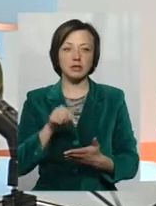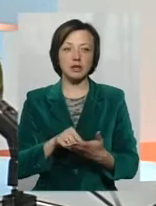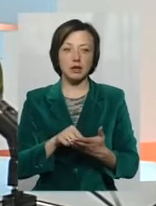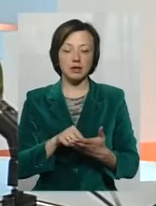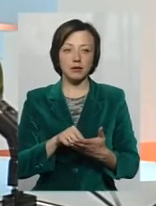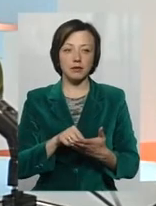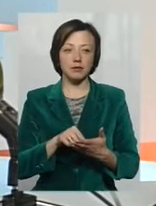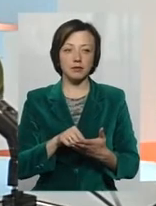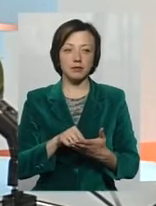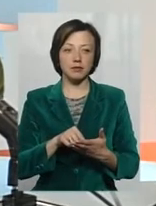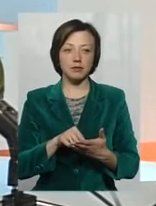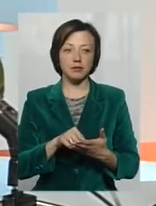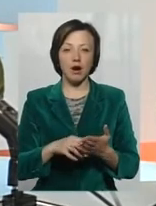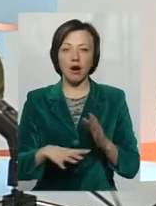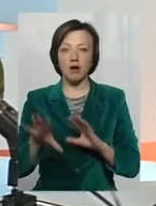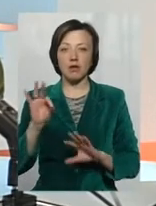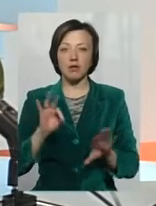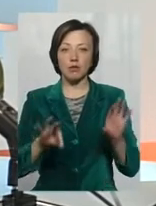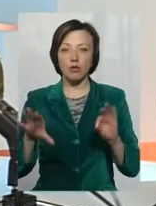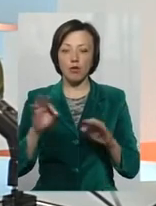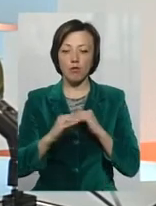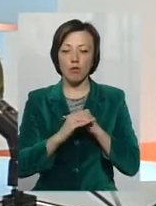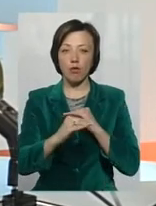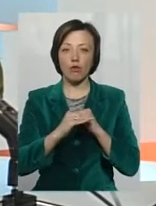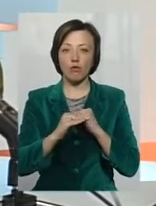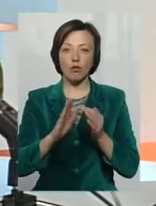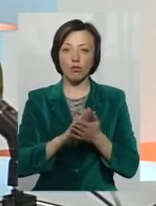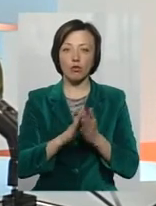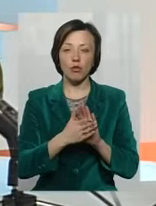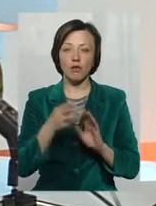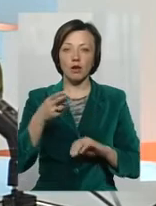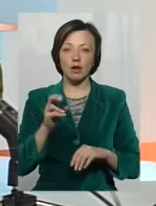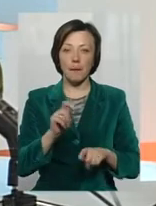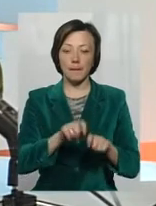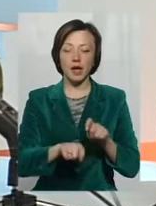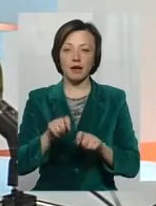проходження відбору в польових умовах, де перевіряється